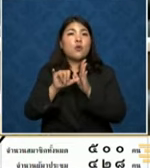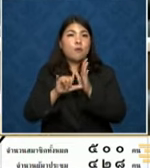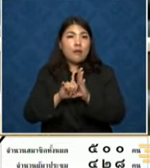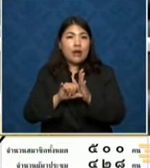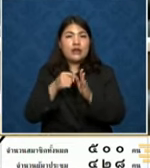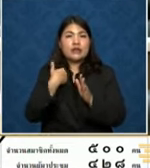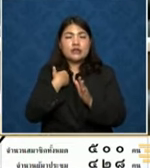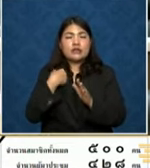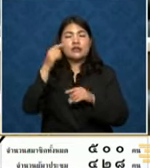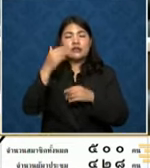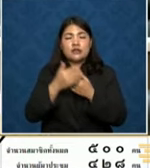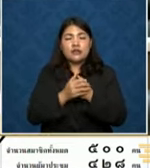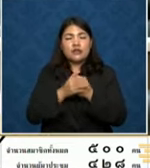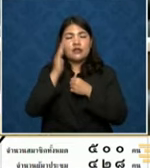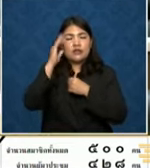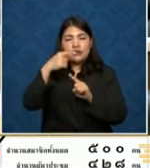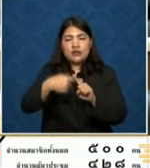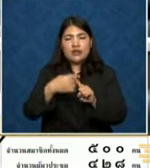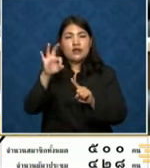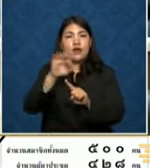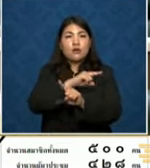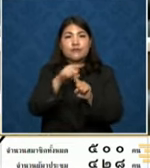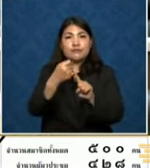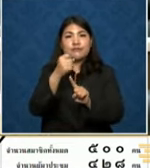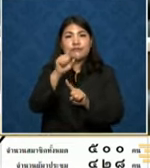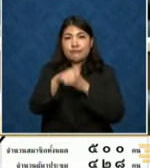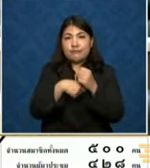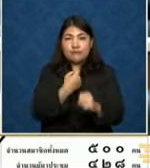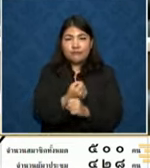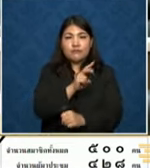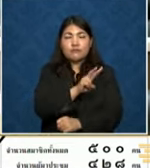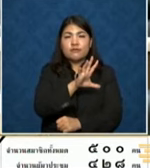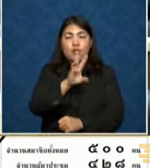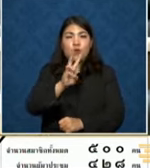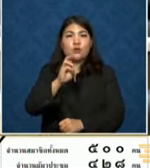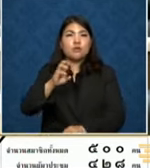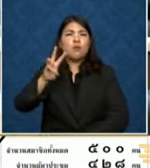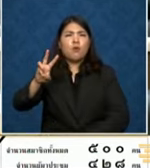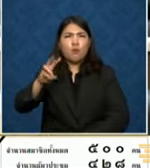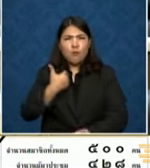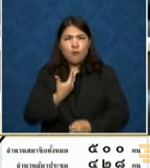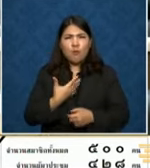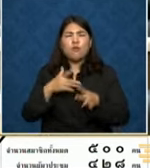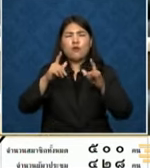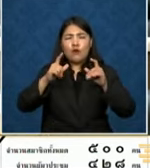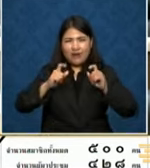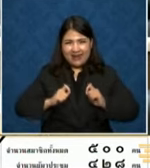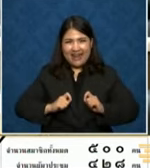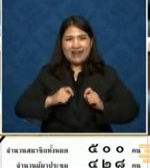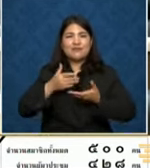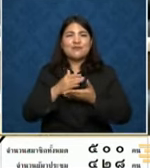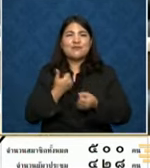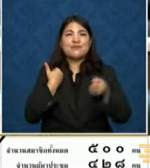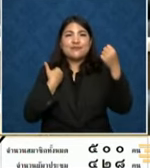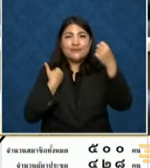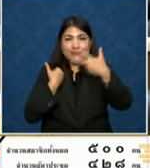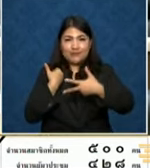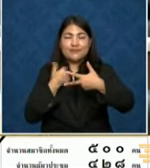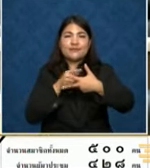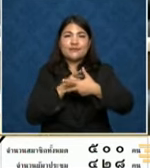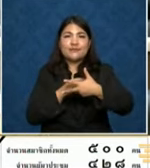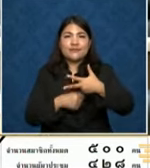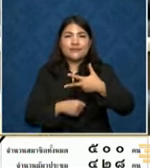สภาเมื่อวันที่11กันยายน2566ครับผมขออนุญาตแบ่งออกเป็น3ส่วนนะครับท่านประธ